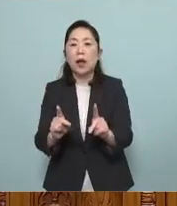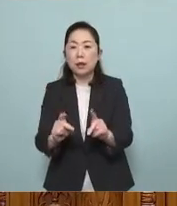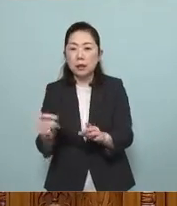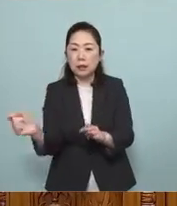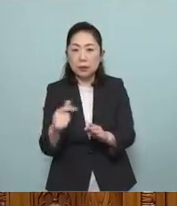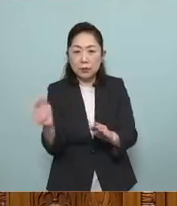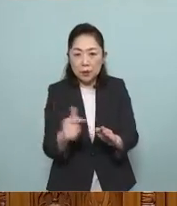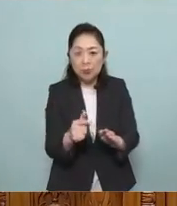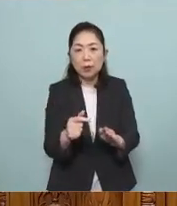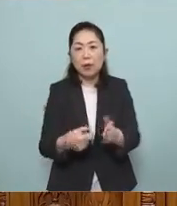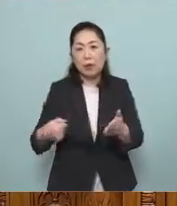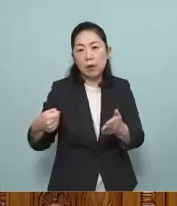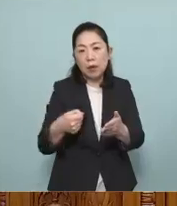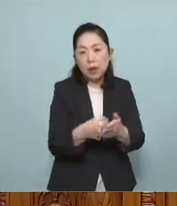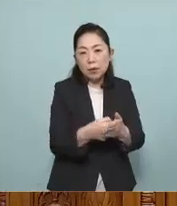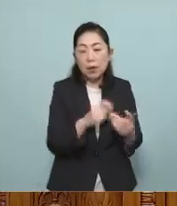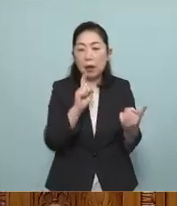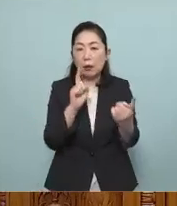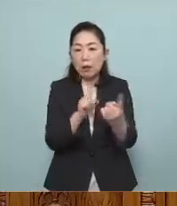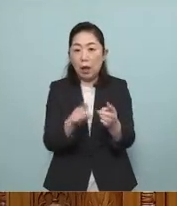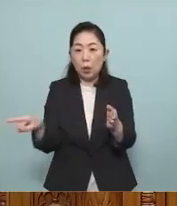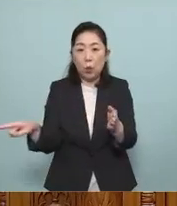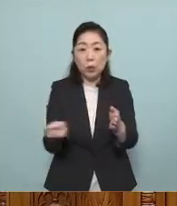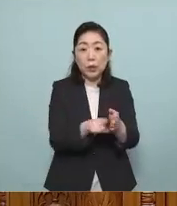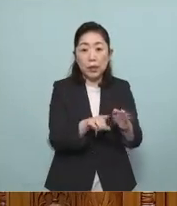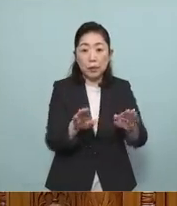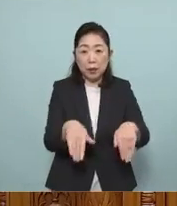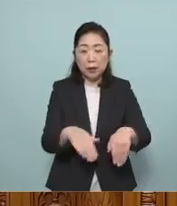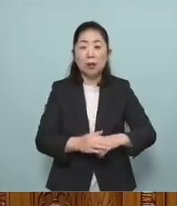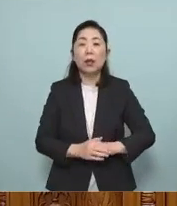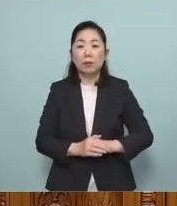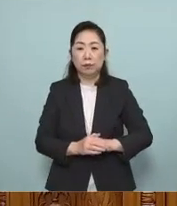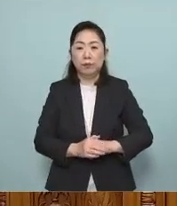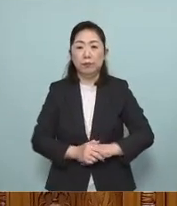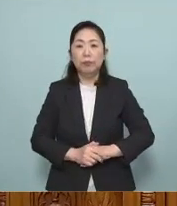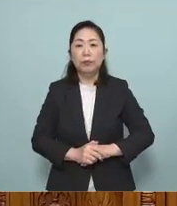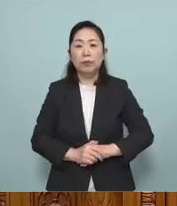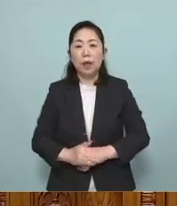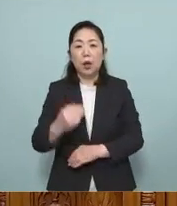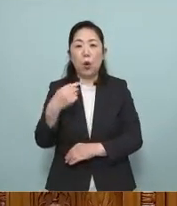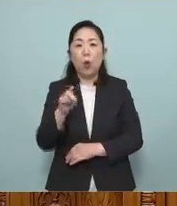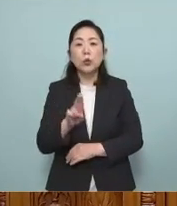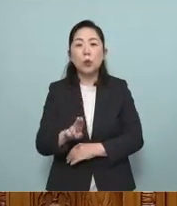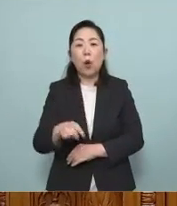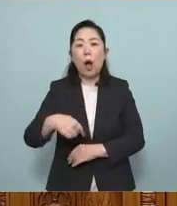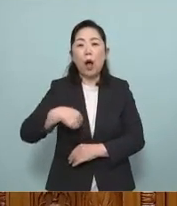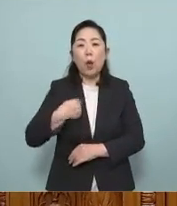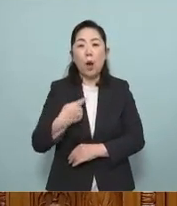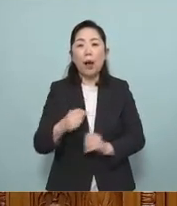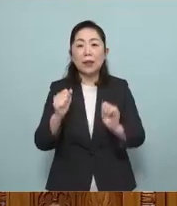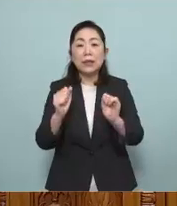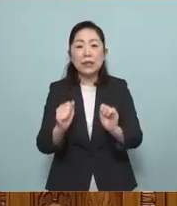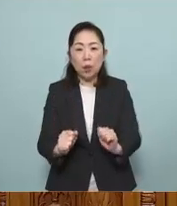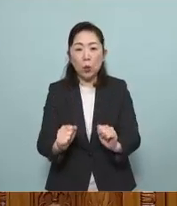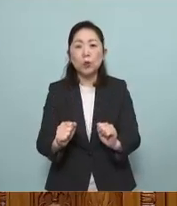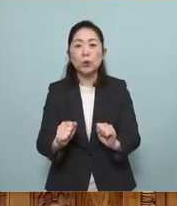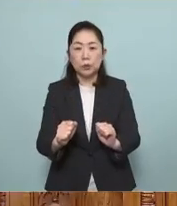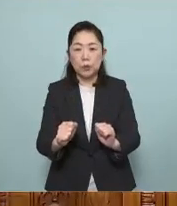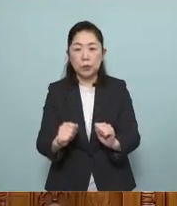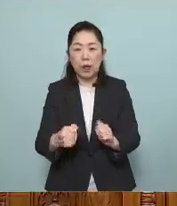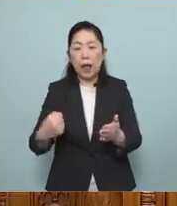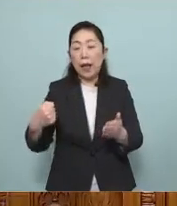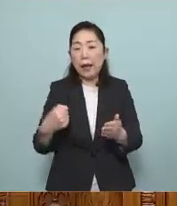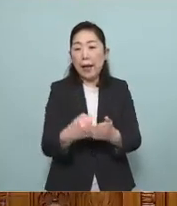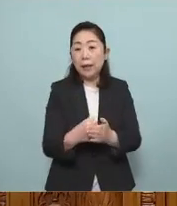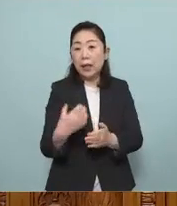を下し、対応してきました。構造は我に損す、それぞれの決断の責任